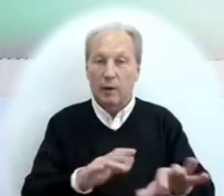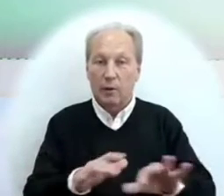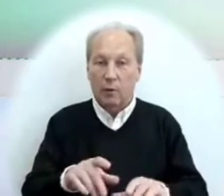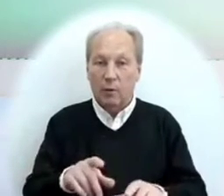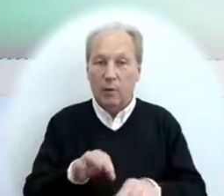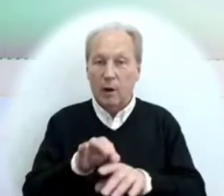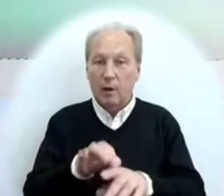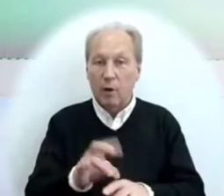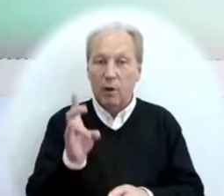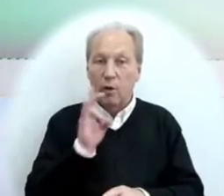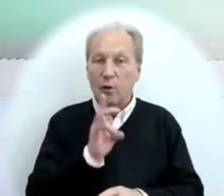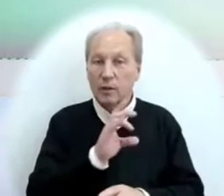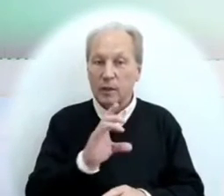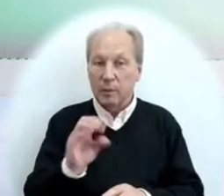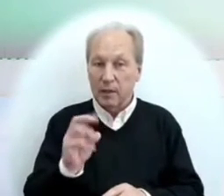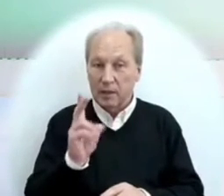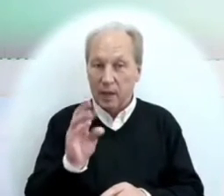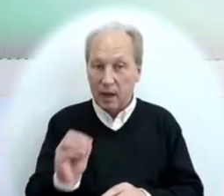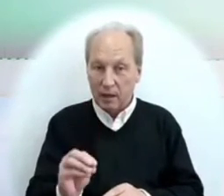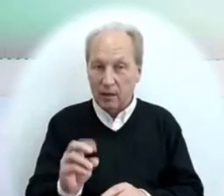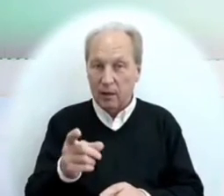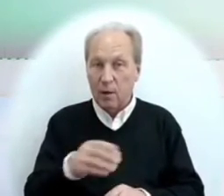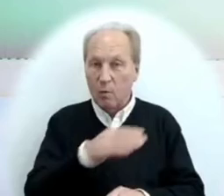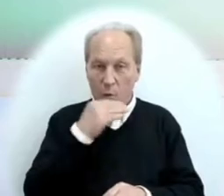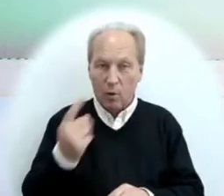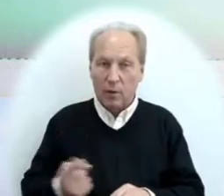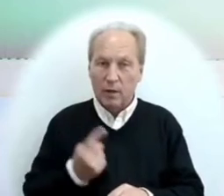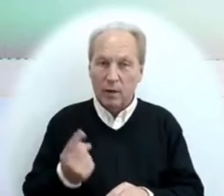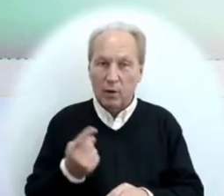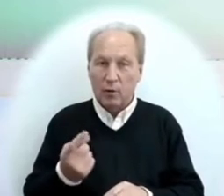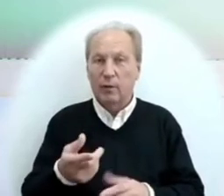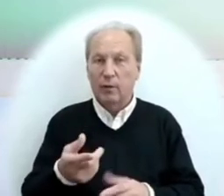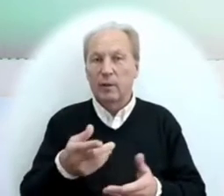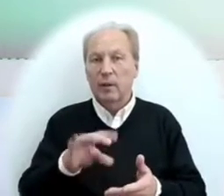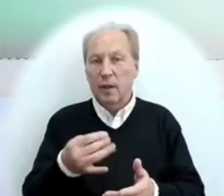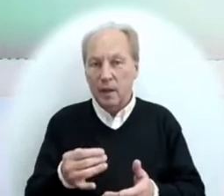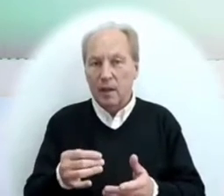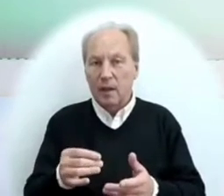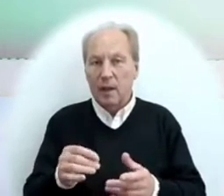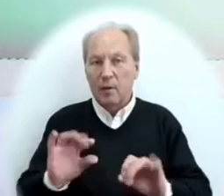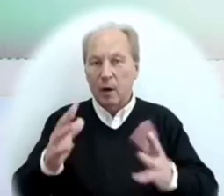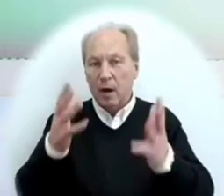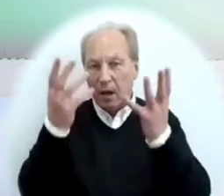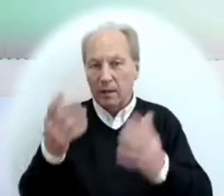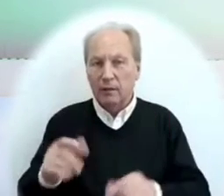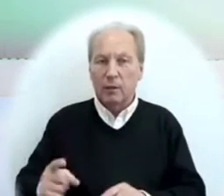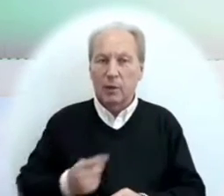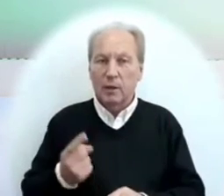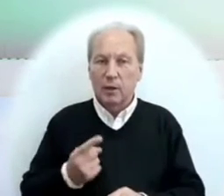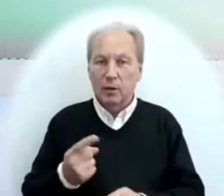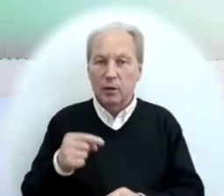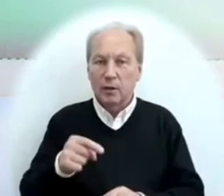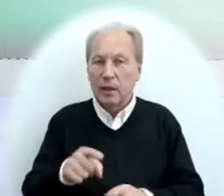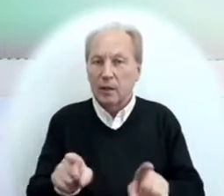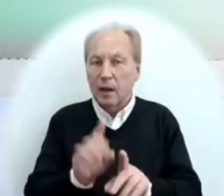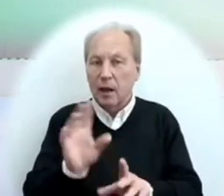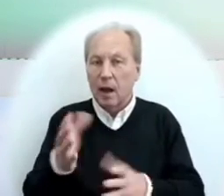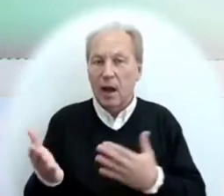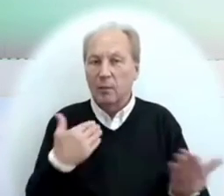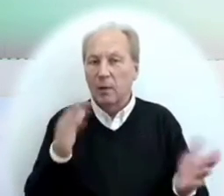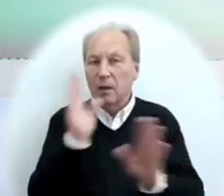сегодня здесь собралось беспрецедентное количество мастеров, гранд-мастеров и бриллиантовых гранд-мастеров. И здесь такая вообще атмосфера